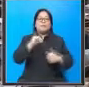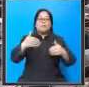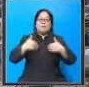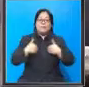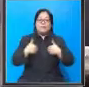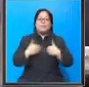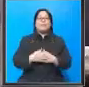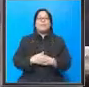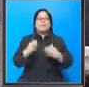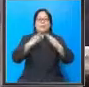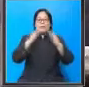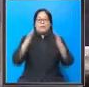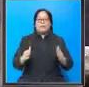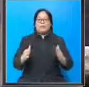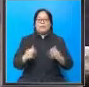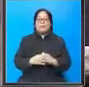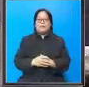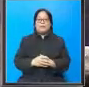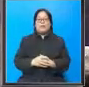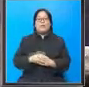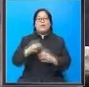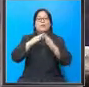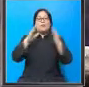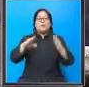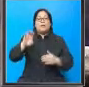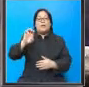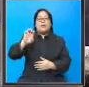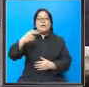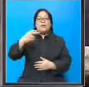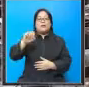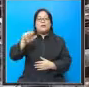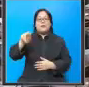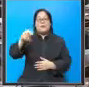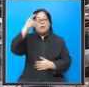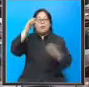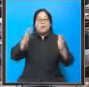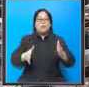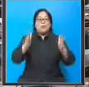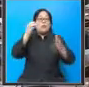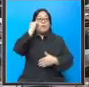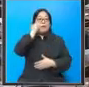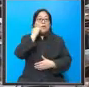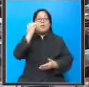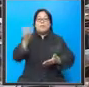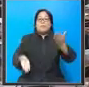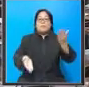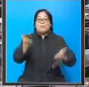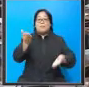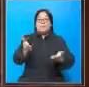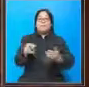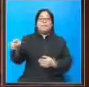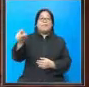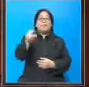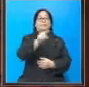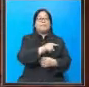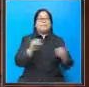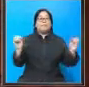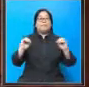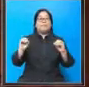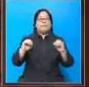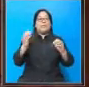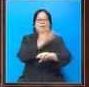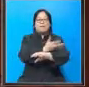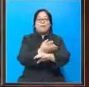juga rumah-rumah Ehsan yakini adalah bagi golongan warga emas yang mungkin mereka ini tidak